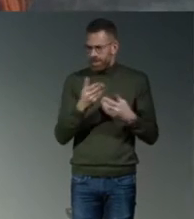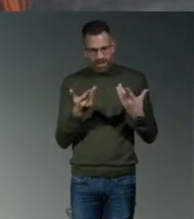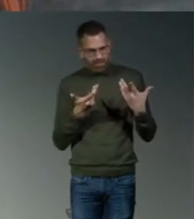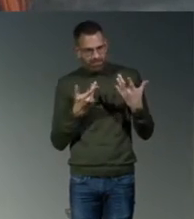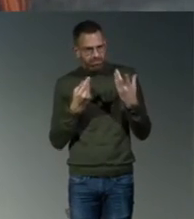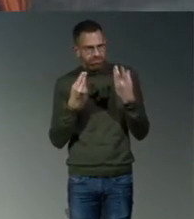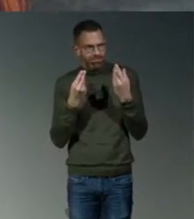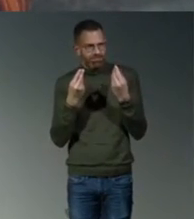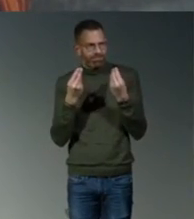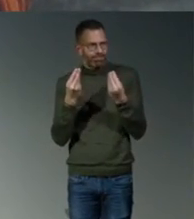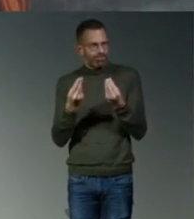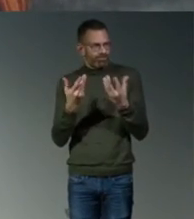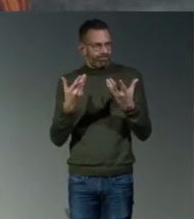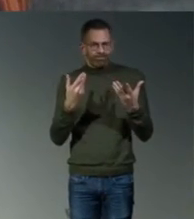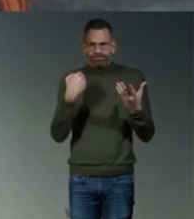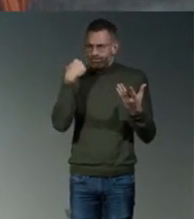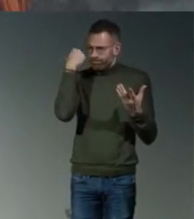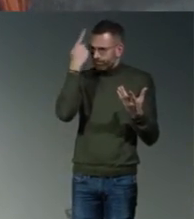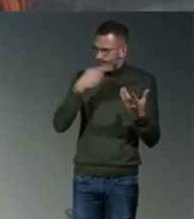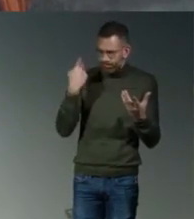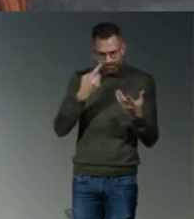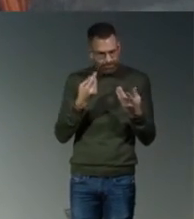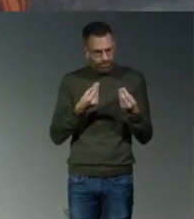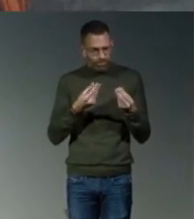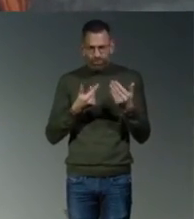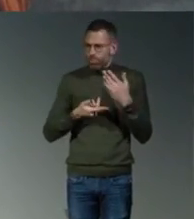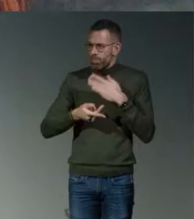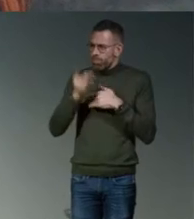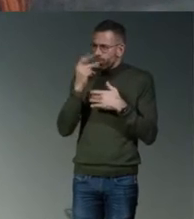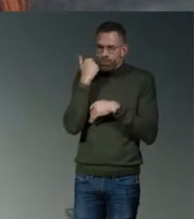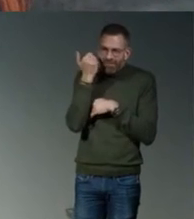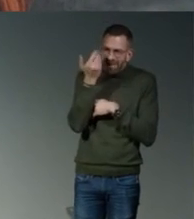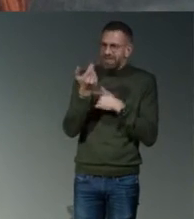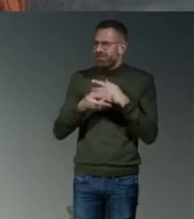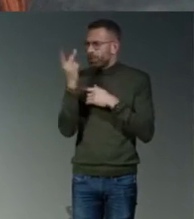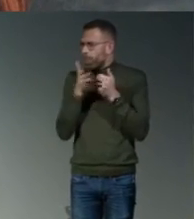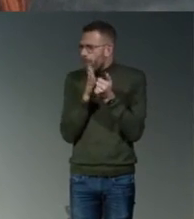visage voilà, peut-être plus proche, plus affectif